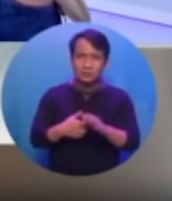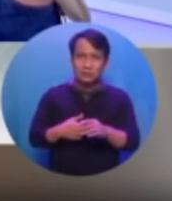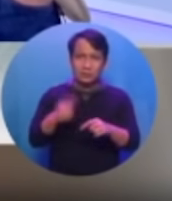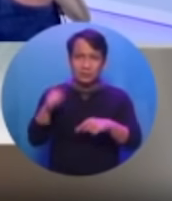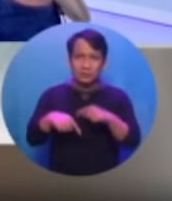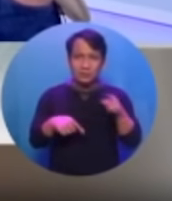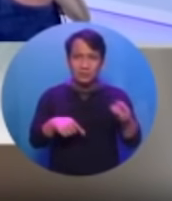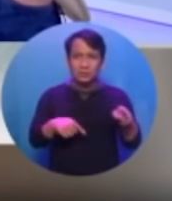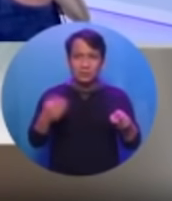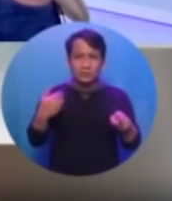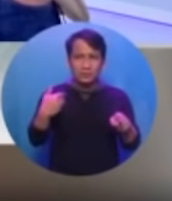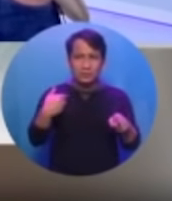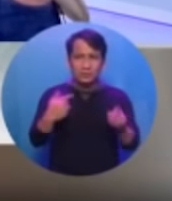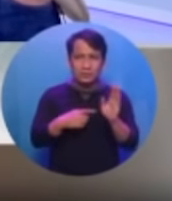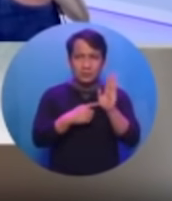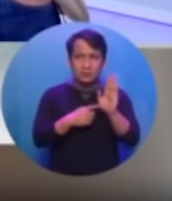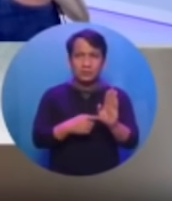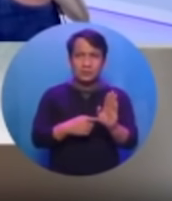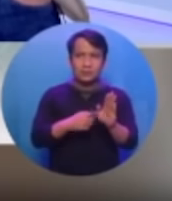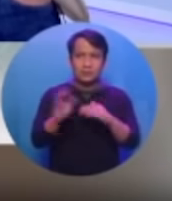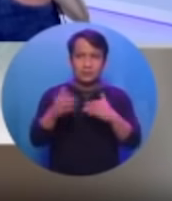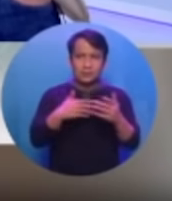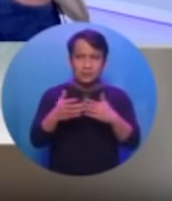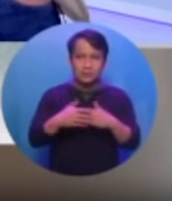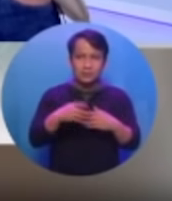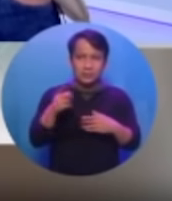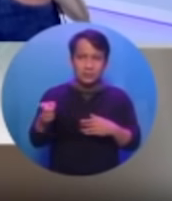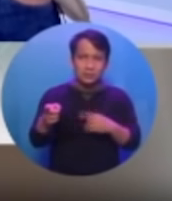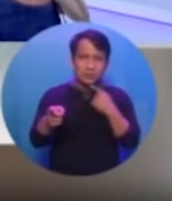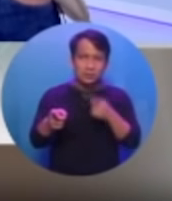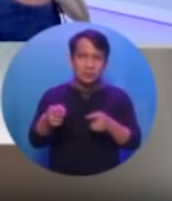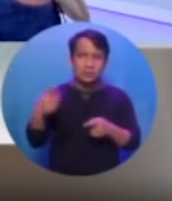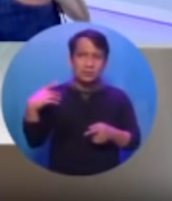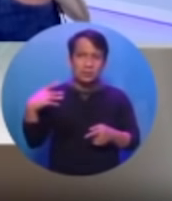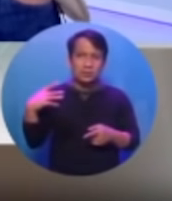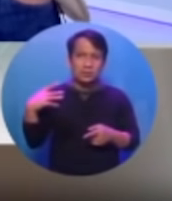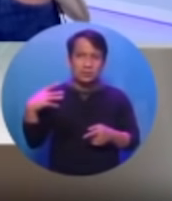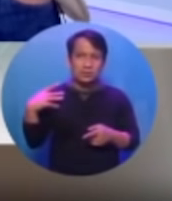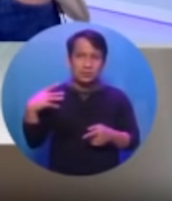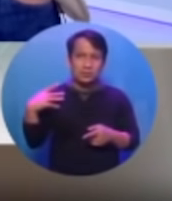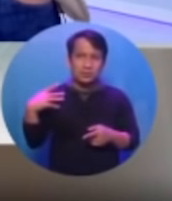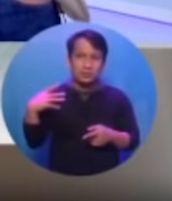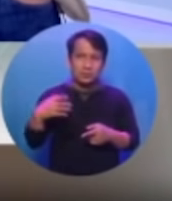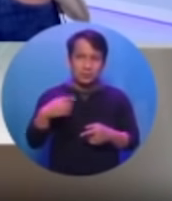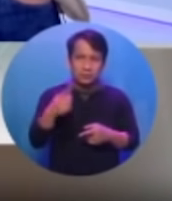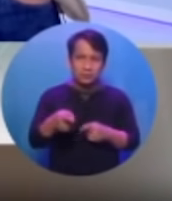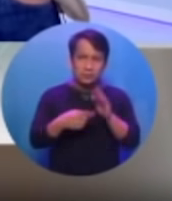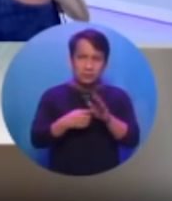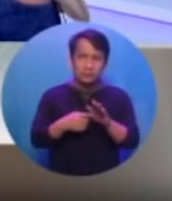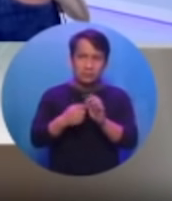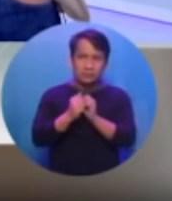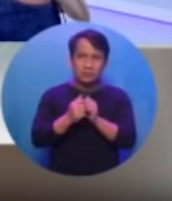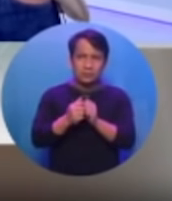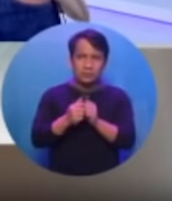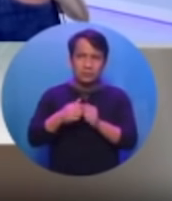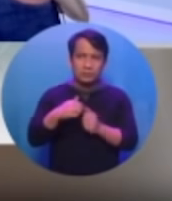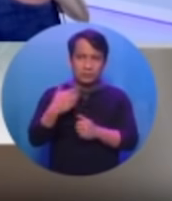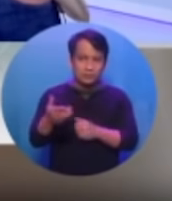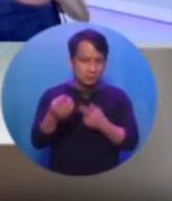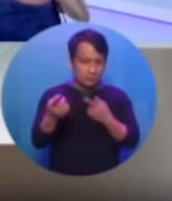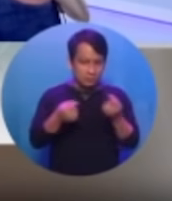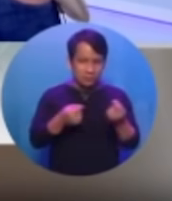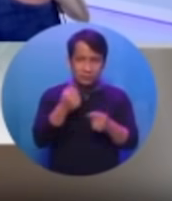hindi po nila maipagawa lahat yun dahil hinihintay pa po itong mga kasamahan para po yung